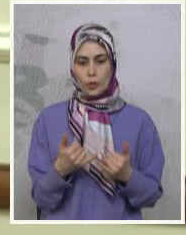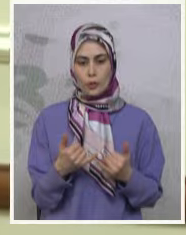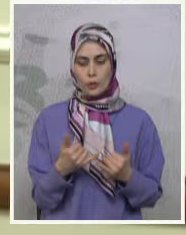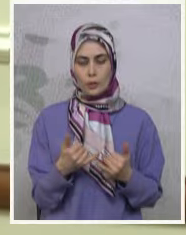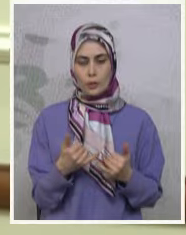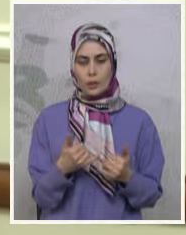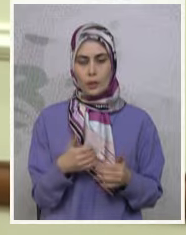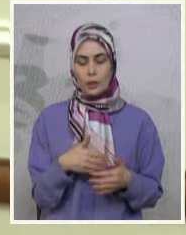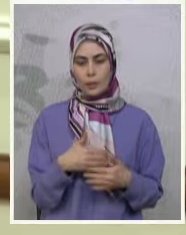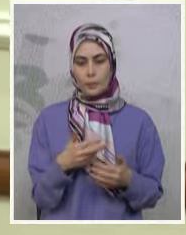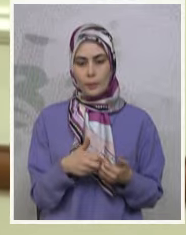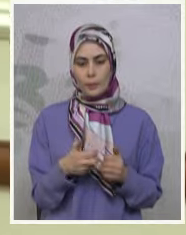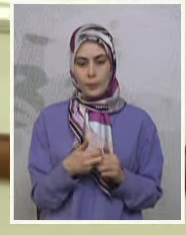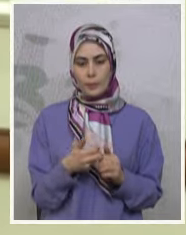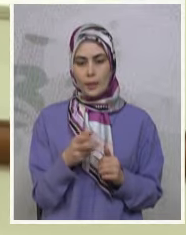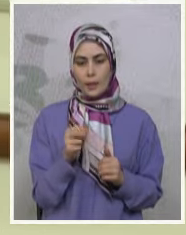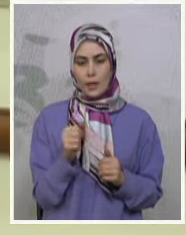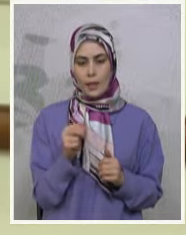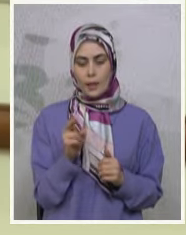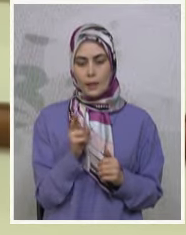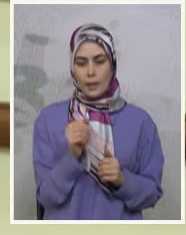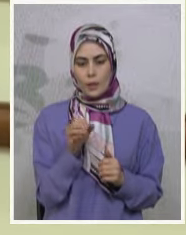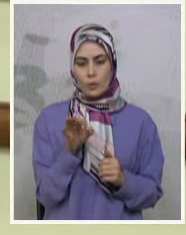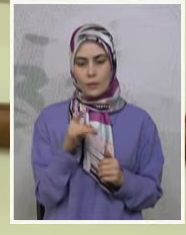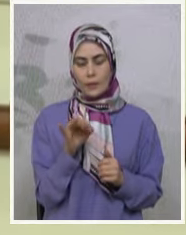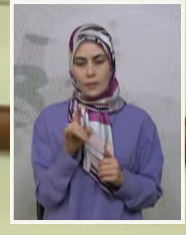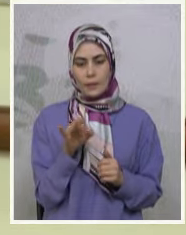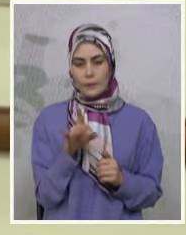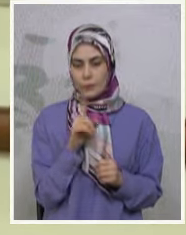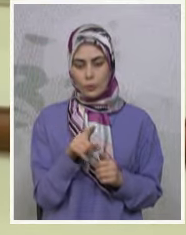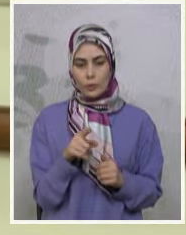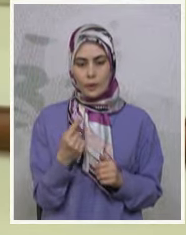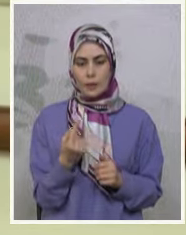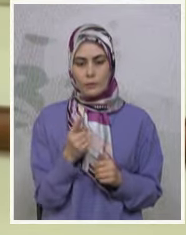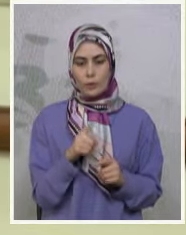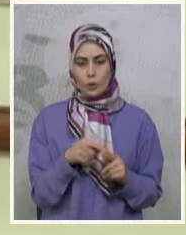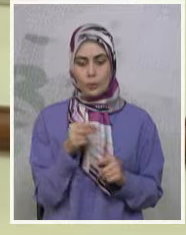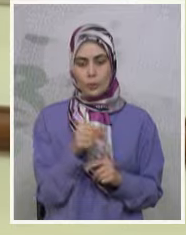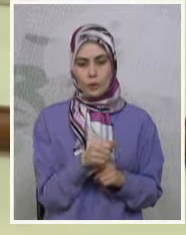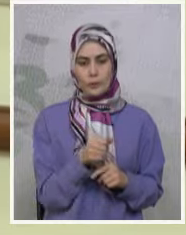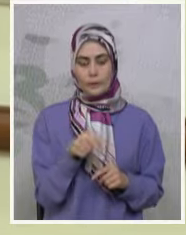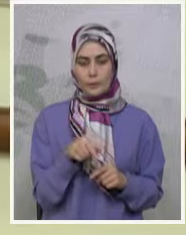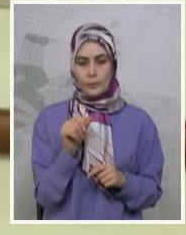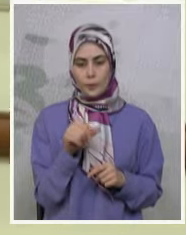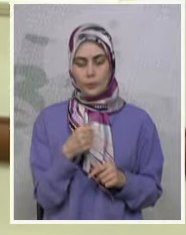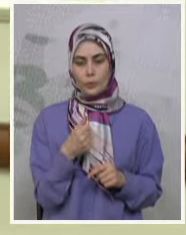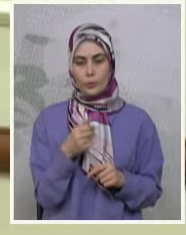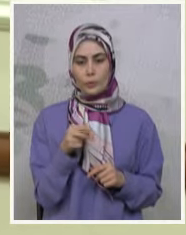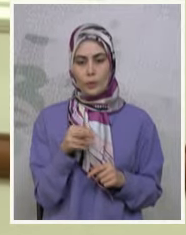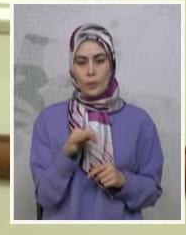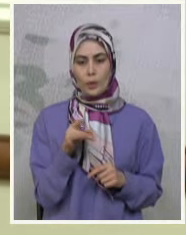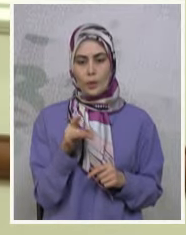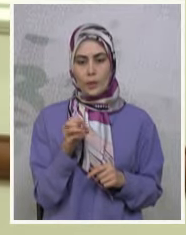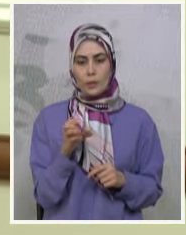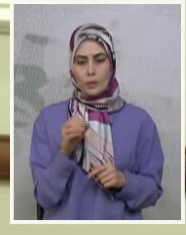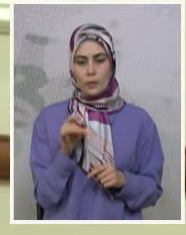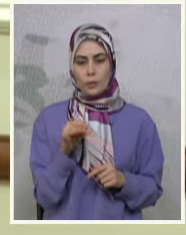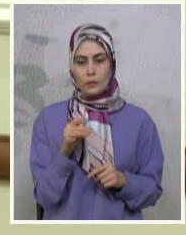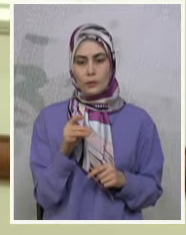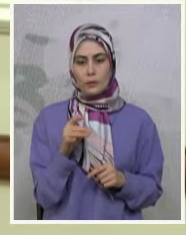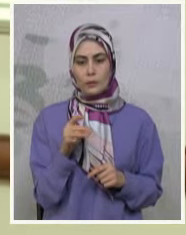никакого кассового разрыва у нас не будет. Единственное, что мы должны будем уплатить, так же, как и в этом году, по реструктуризации